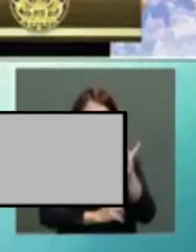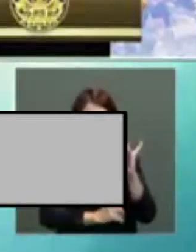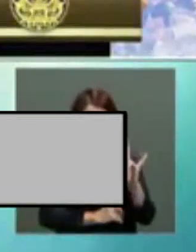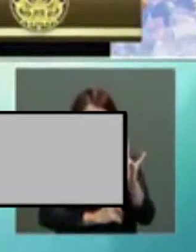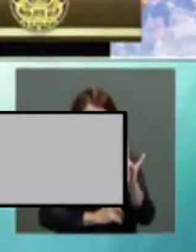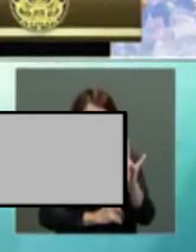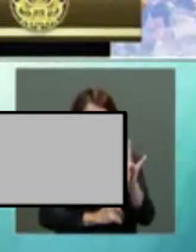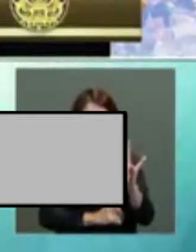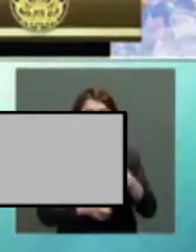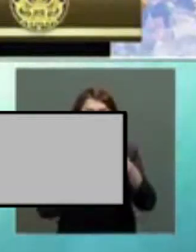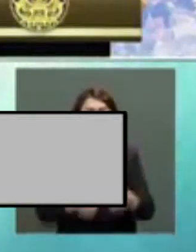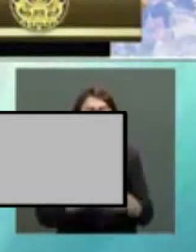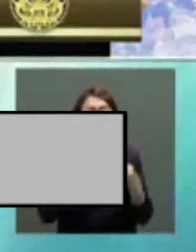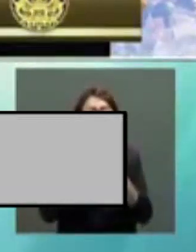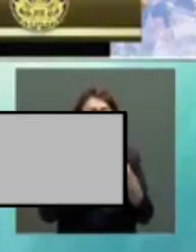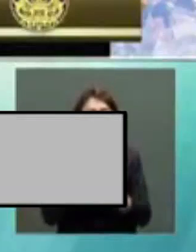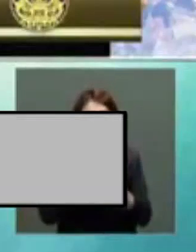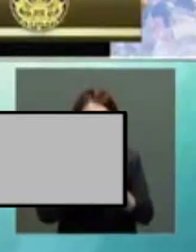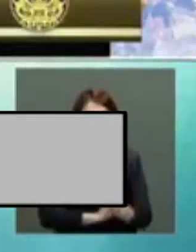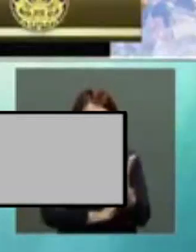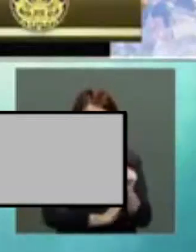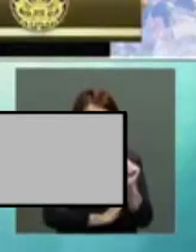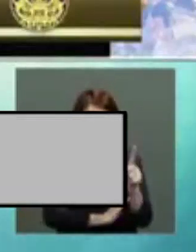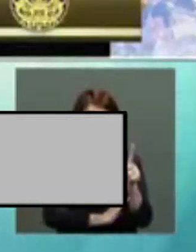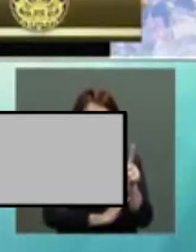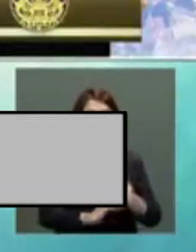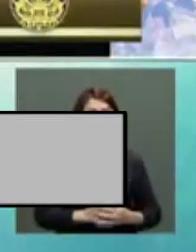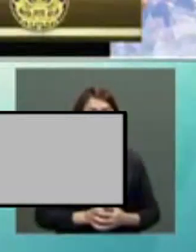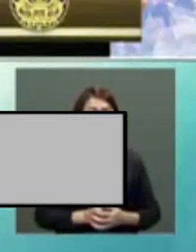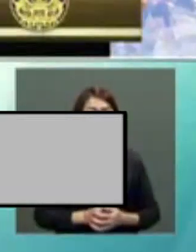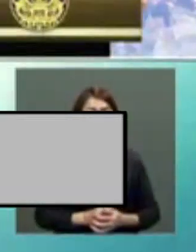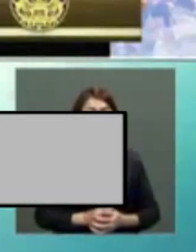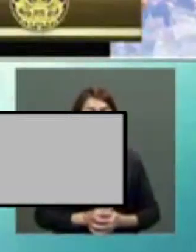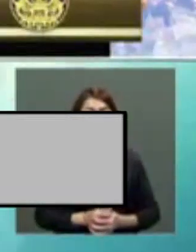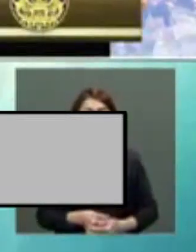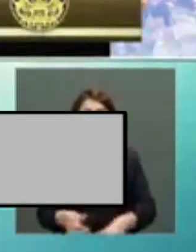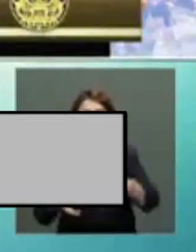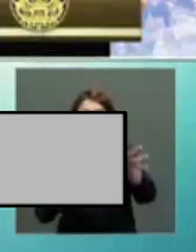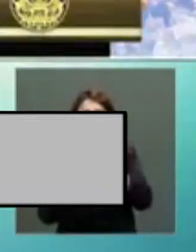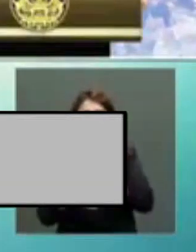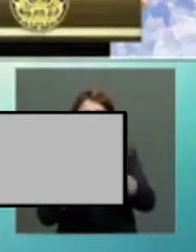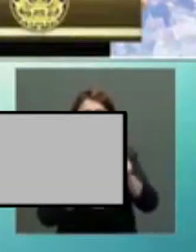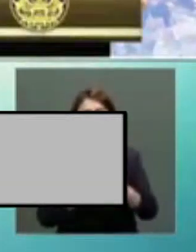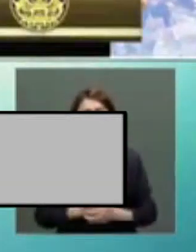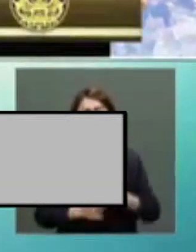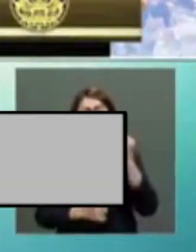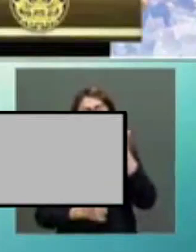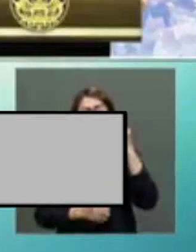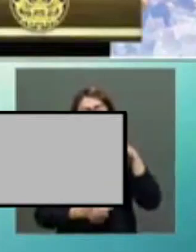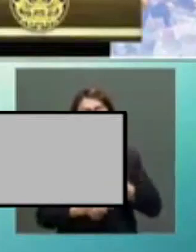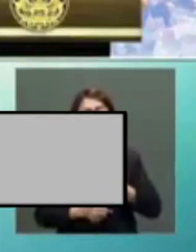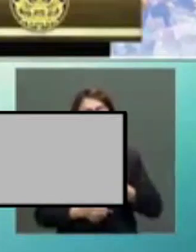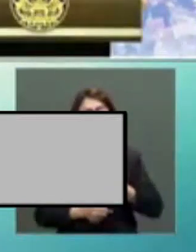ส่วนใหญ่เป็นกรุงเทพ11รายนะครับแล้วก็ติดจากบ้านนะครับแล้ว